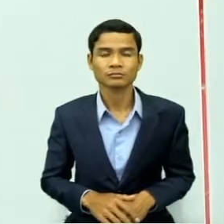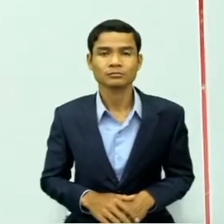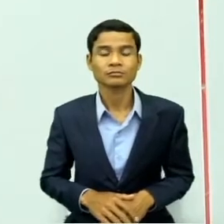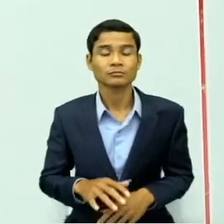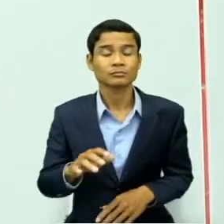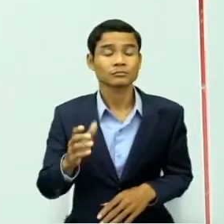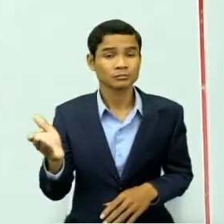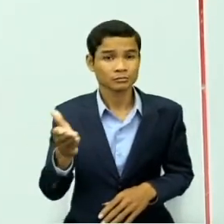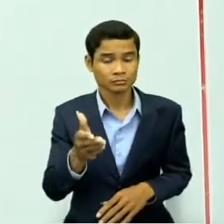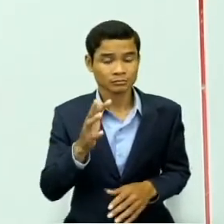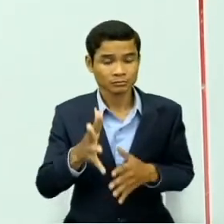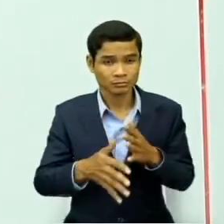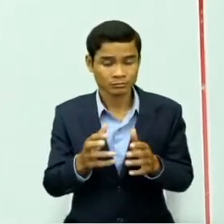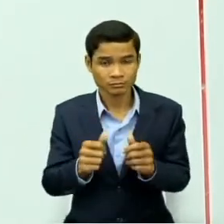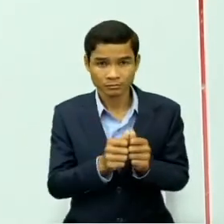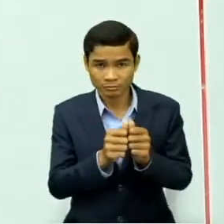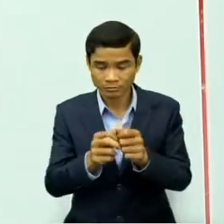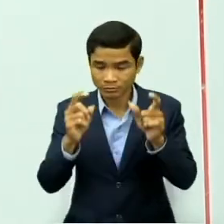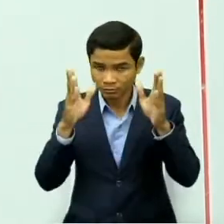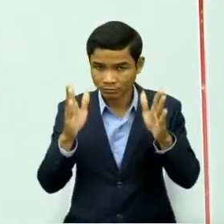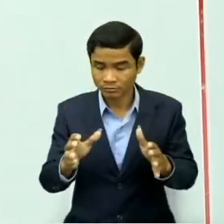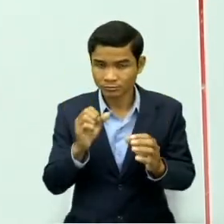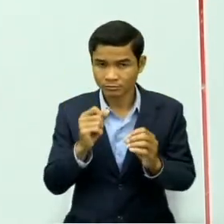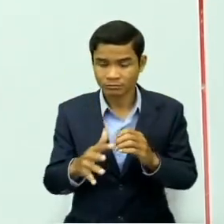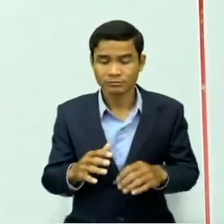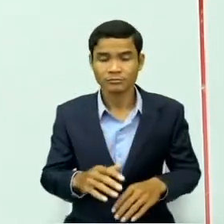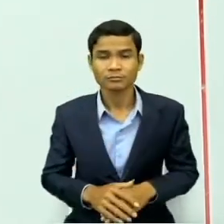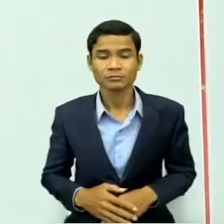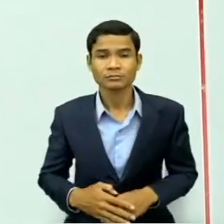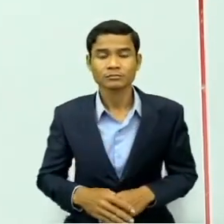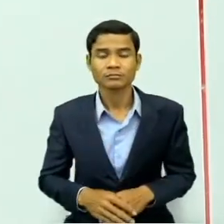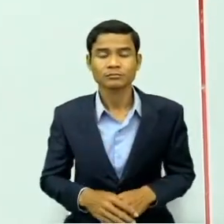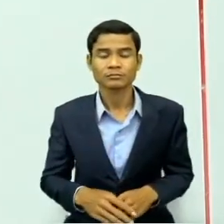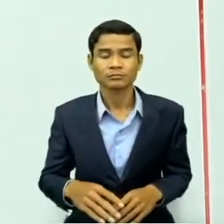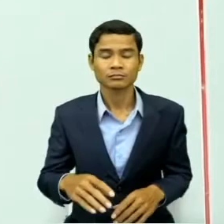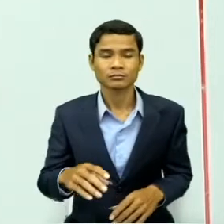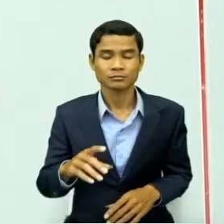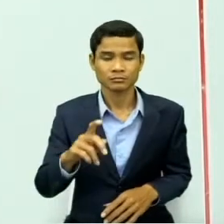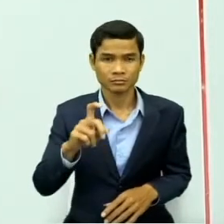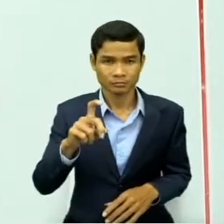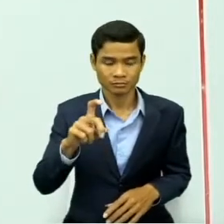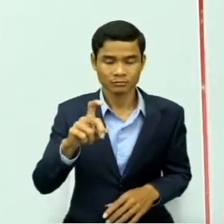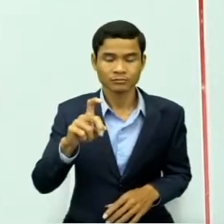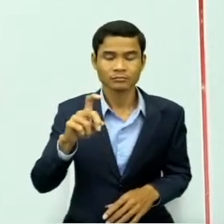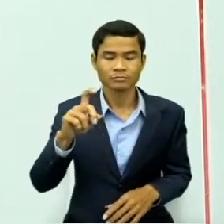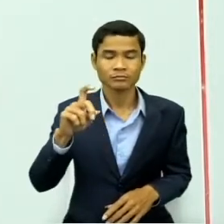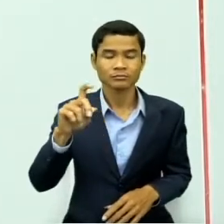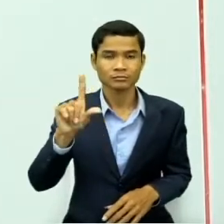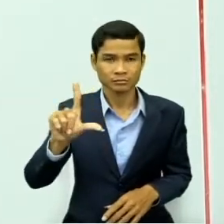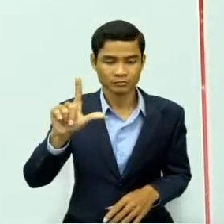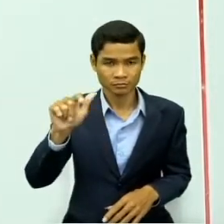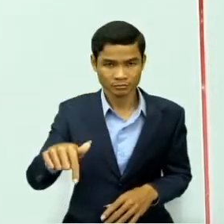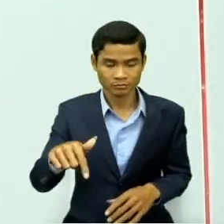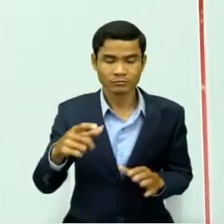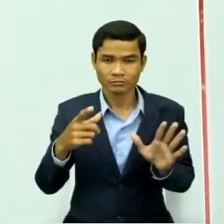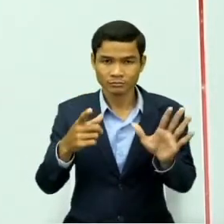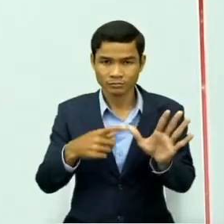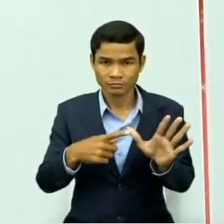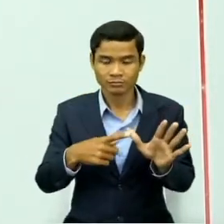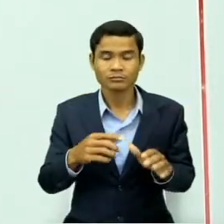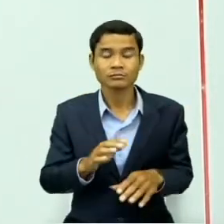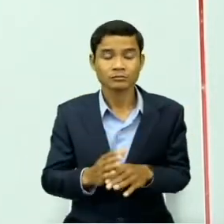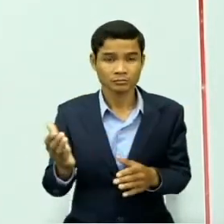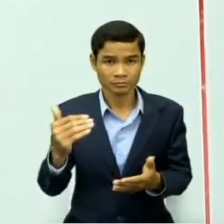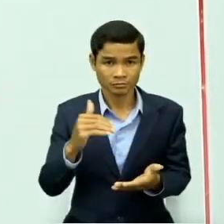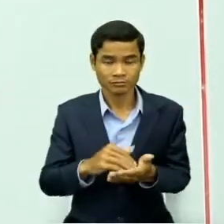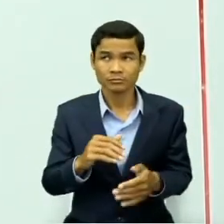chà con tìm khốn ăn chứ mùi nè kru chập đám pcho ía pchì chà mà đông